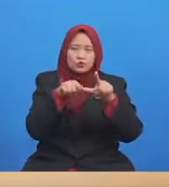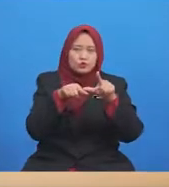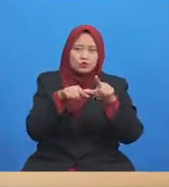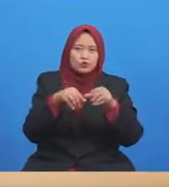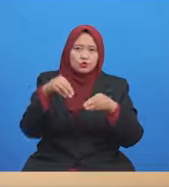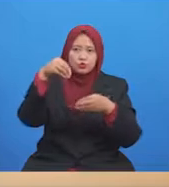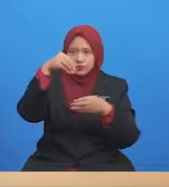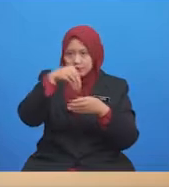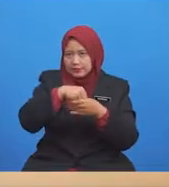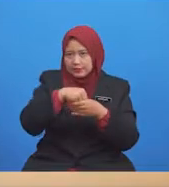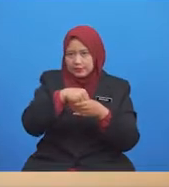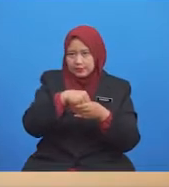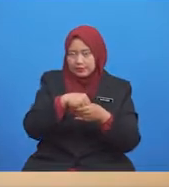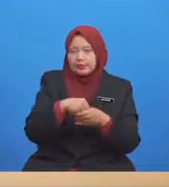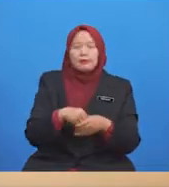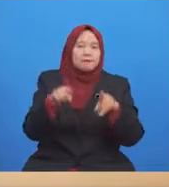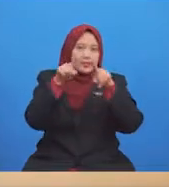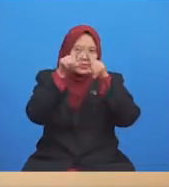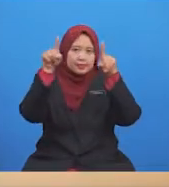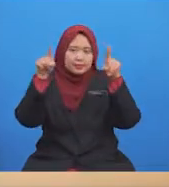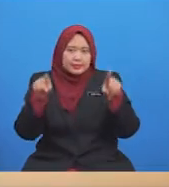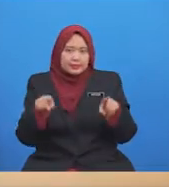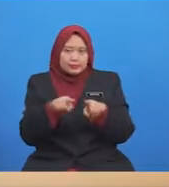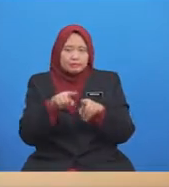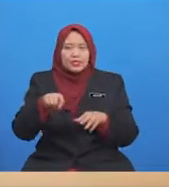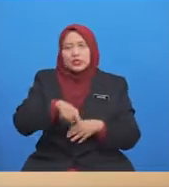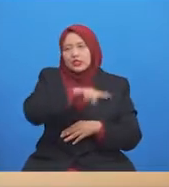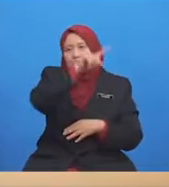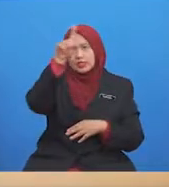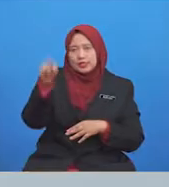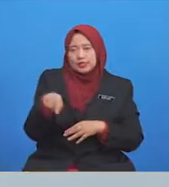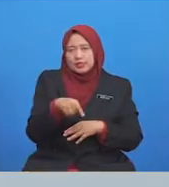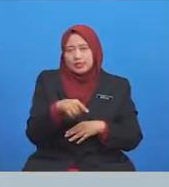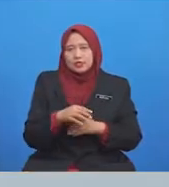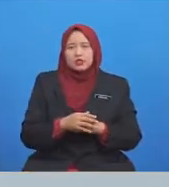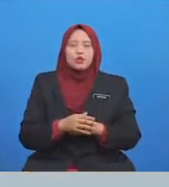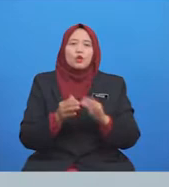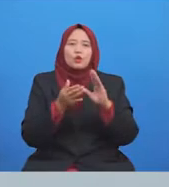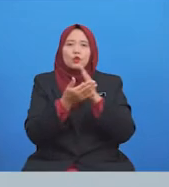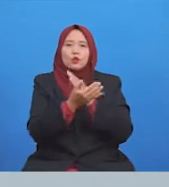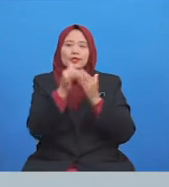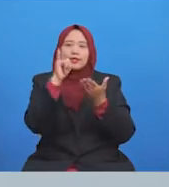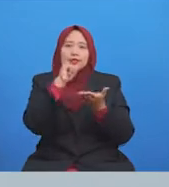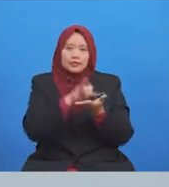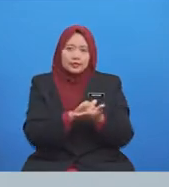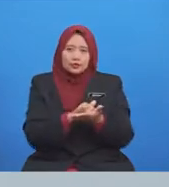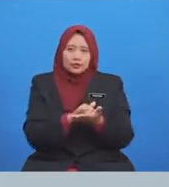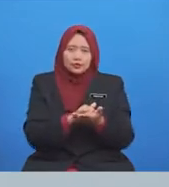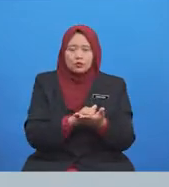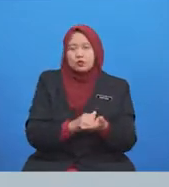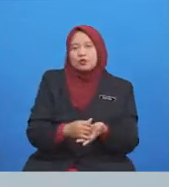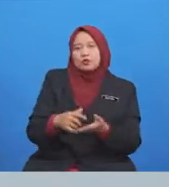pedalaman bagi sisi empat kitaran, maka kita perhatikan pada rajah